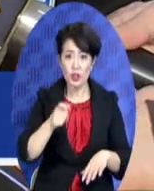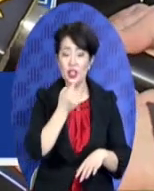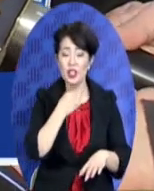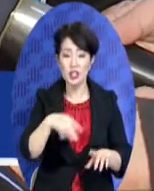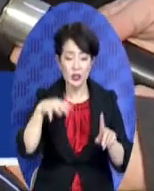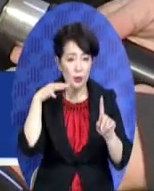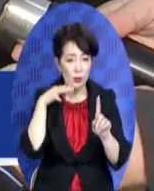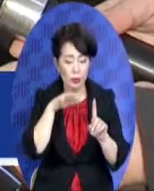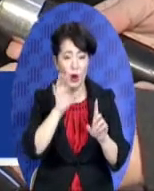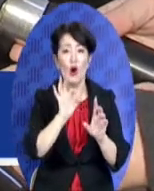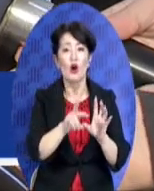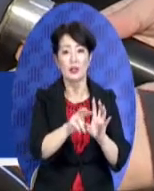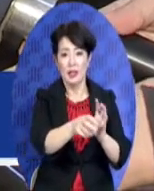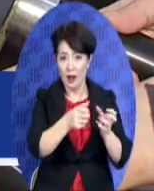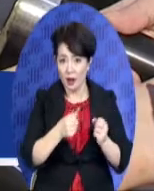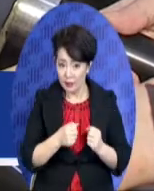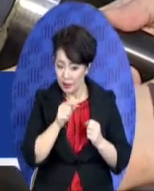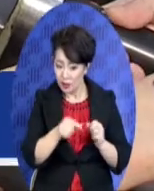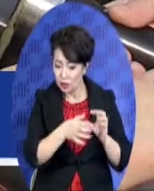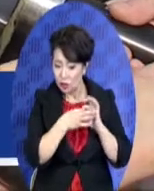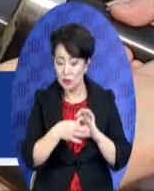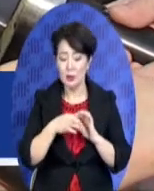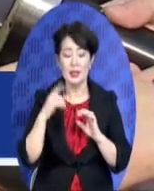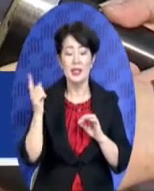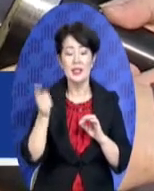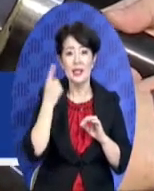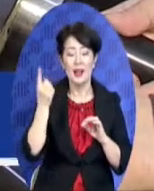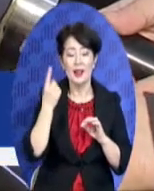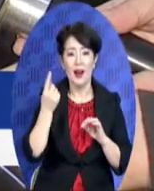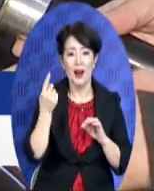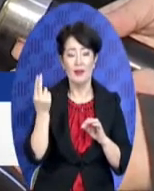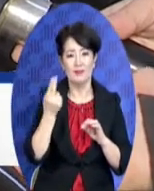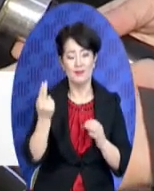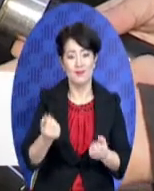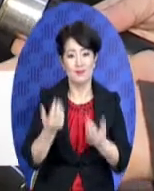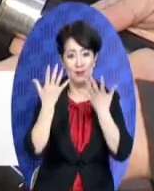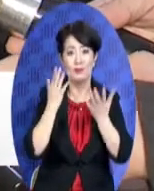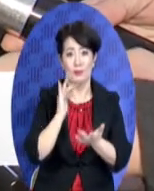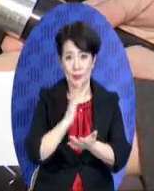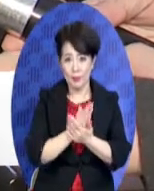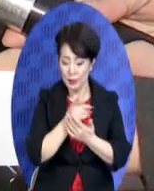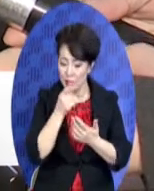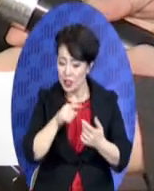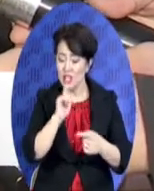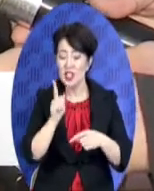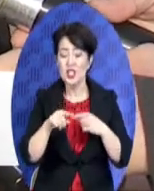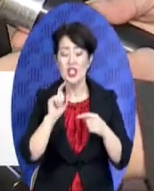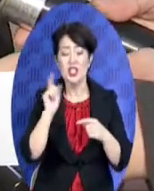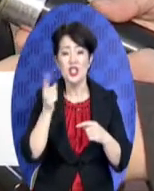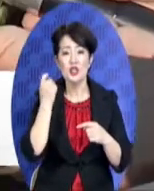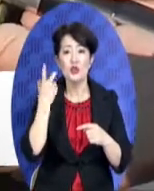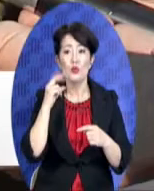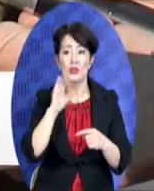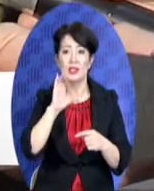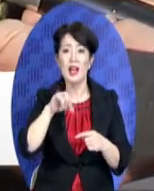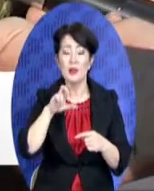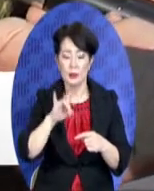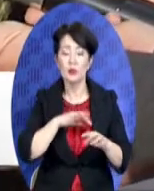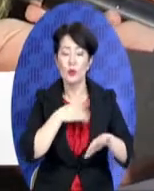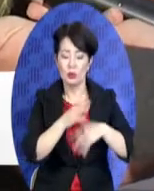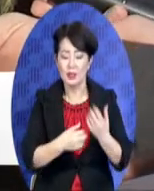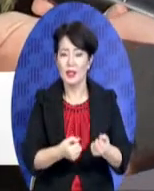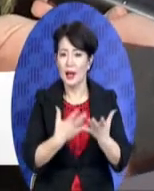хийгээр цахилгаан гаргаж чаддаг болж чадах юм бол энэ эрчим хүчний салбарт дараагийн хувьсгал бий болох юм байна.